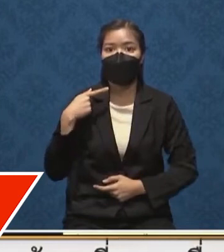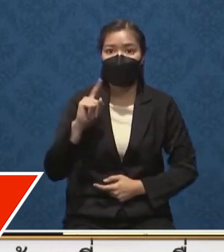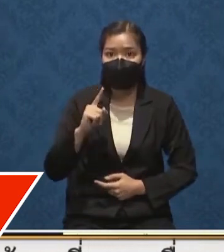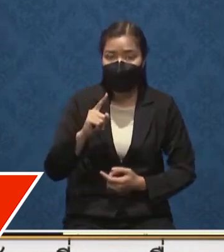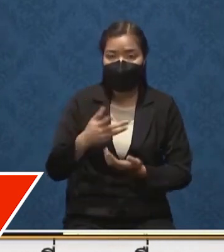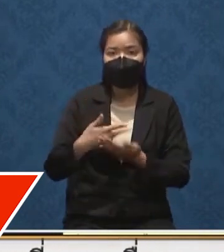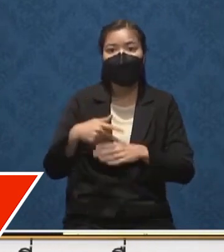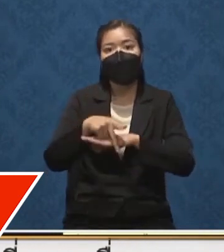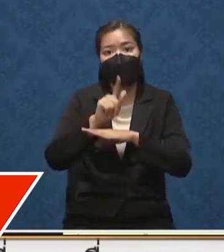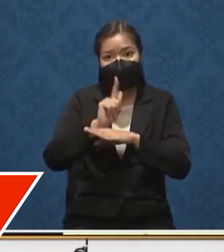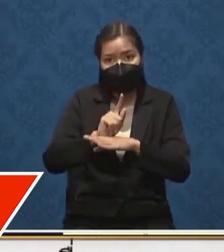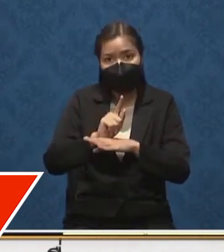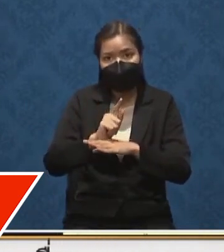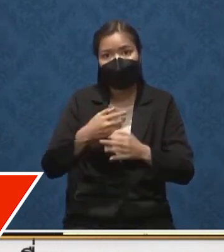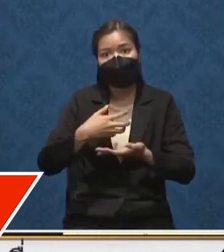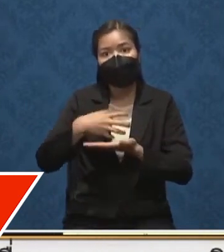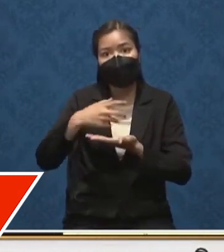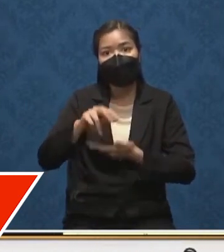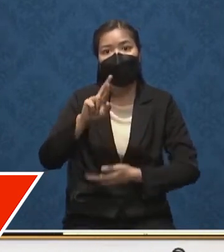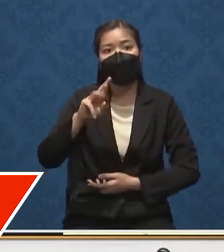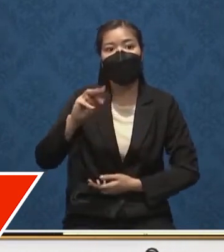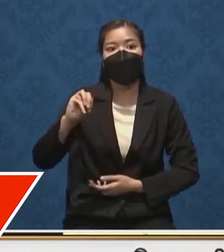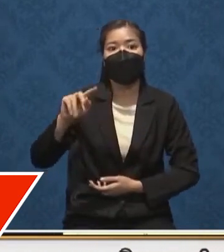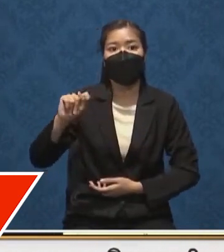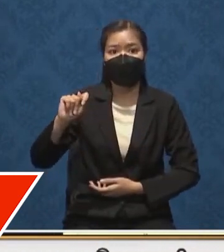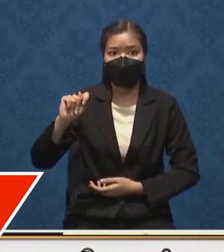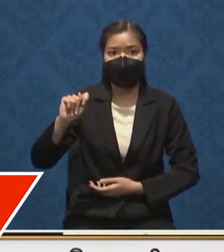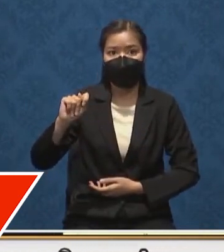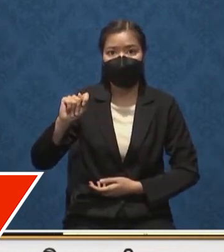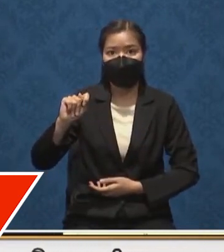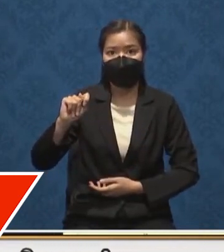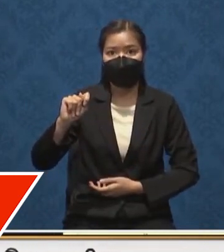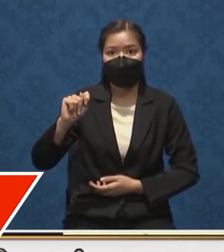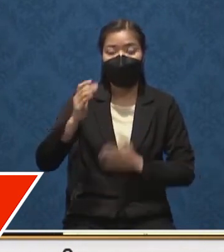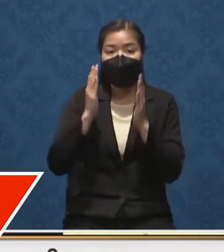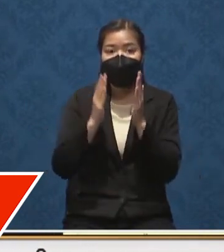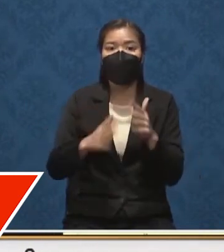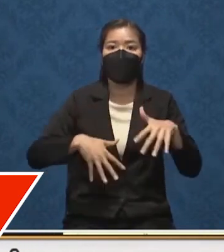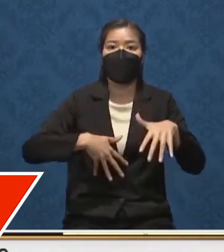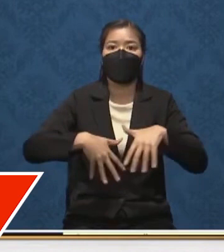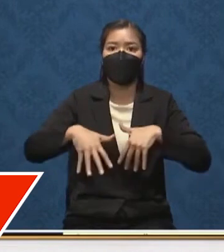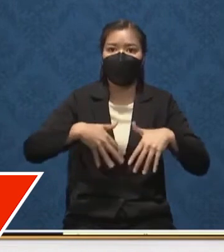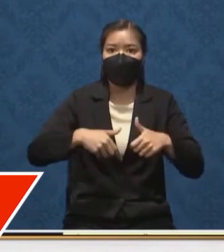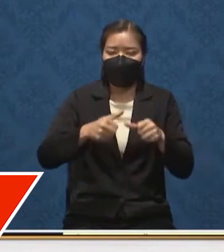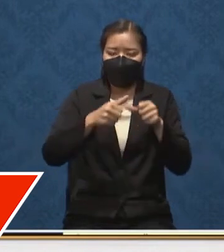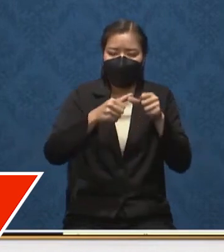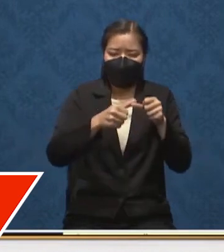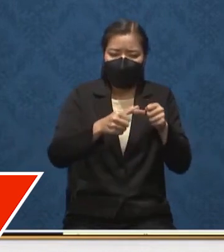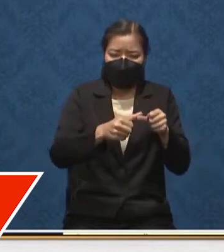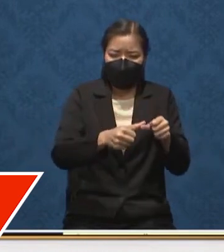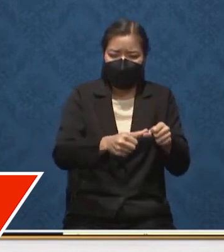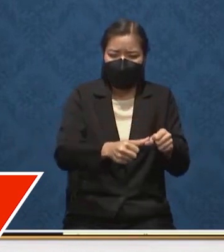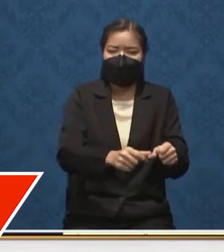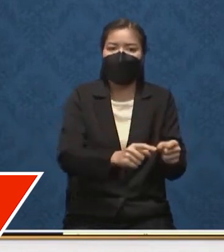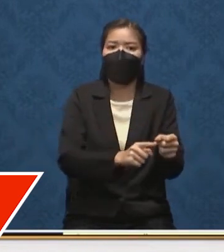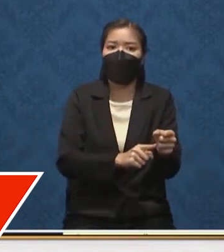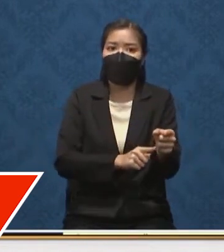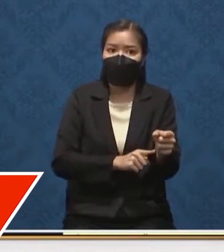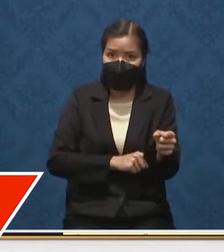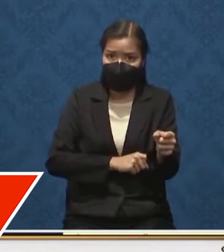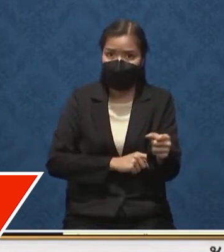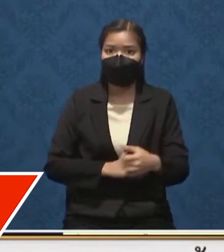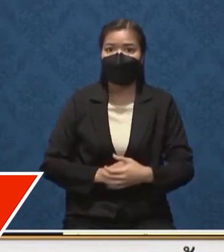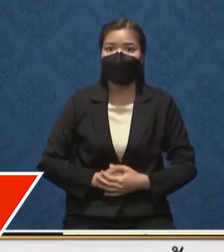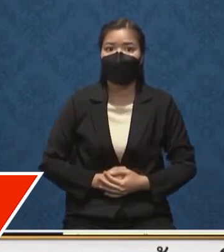รัฐมนตรีว่าพี่น้องอุรักโวยเป็นพี่น้องที่อยู่มาก่อนสกุลหรืออาจจะมีสกุลอาหารทะเลอยู่ด้วยก็